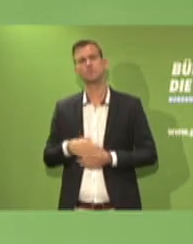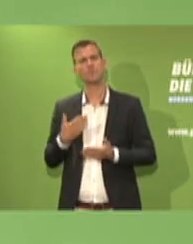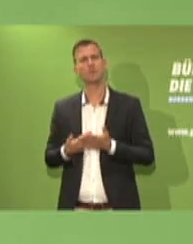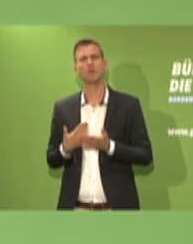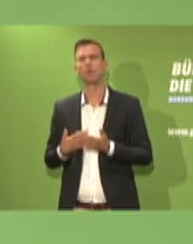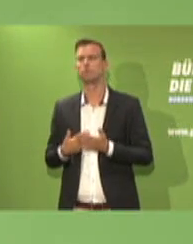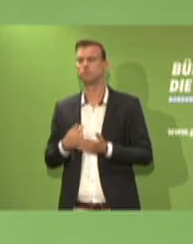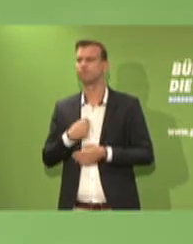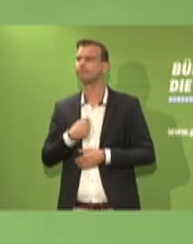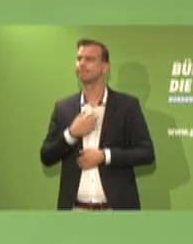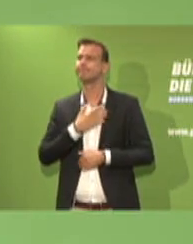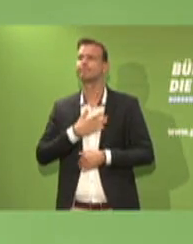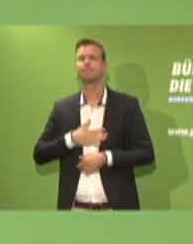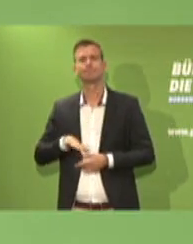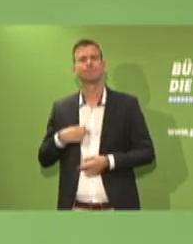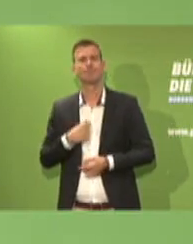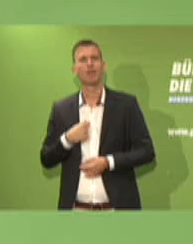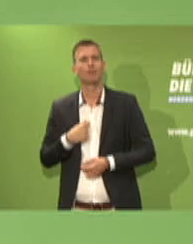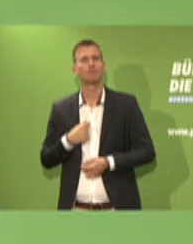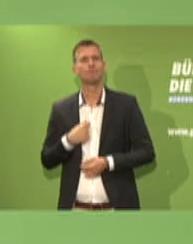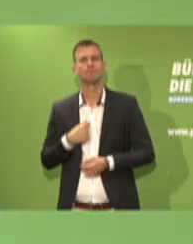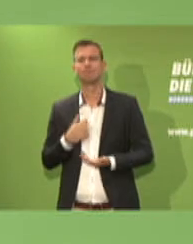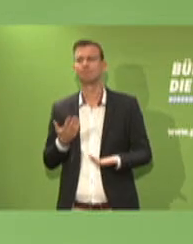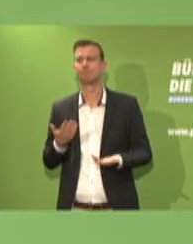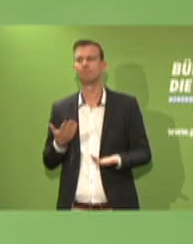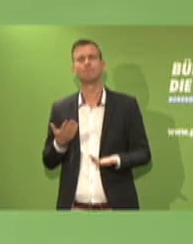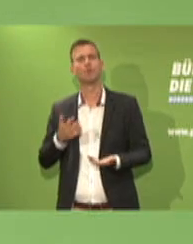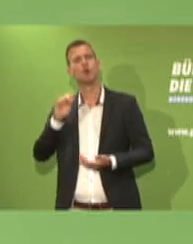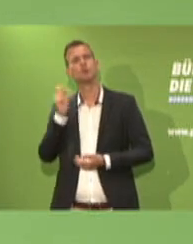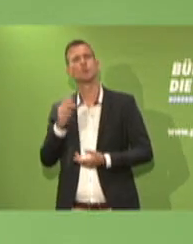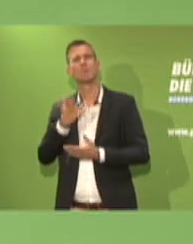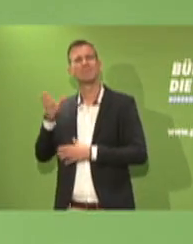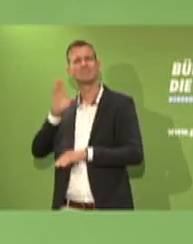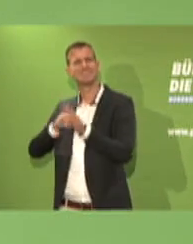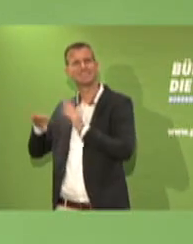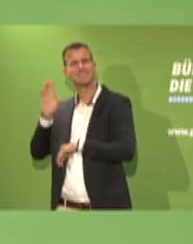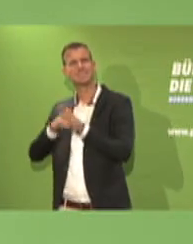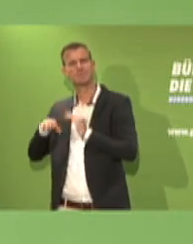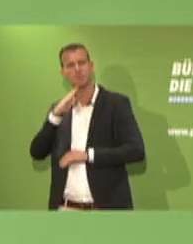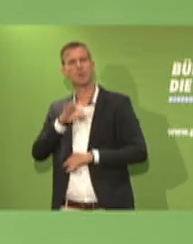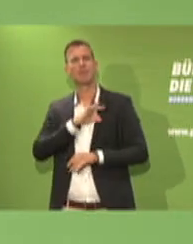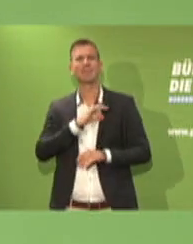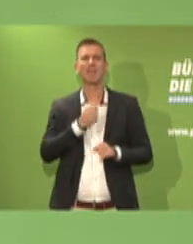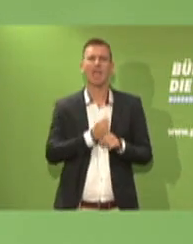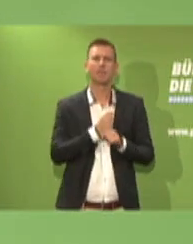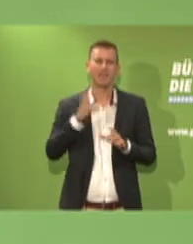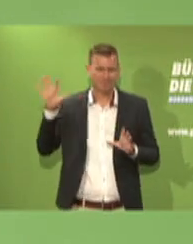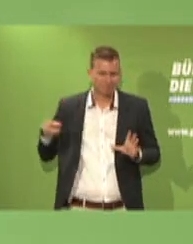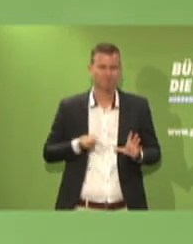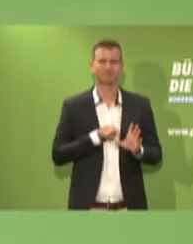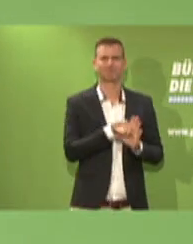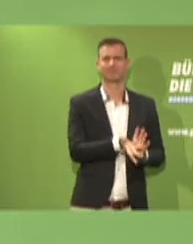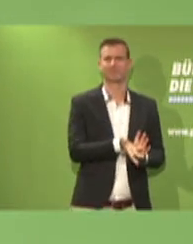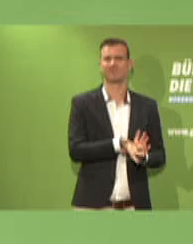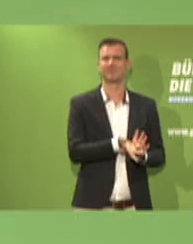insofern würde ich gerne quasi auch meine, ja, das, was ich im Studium letztlich gelernt habe, auch ein bisschen in die Parteiarbeit reinbringen, auch